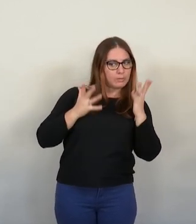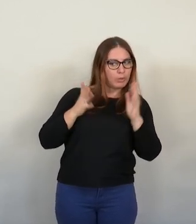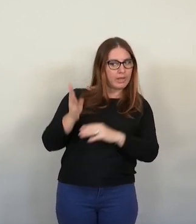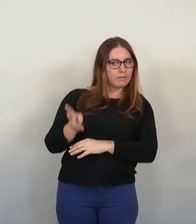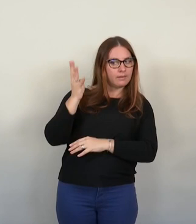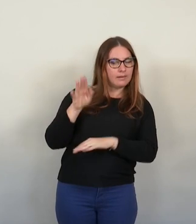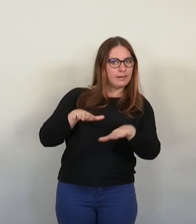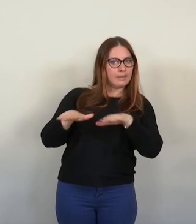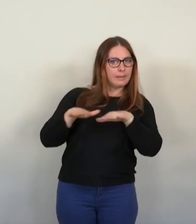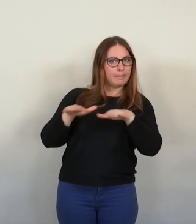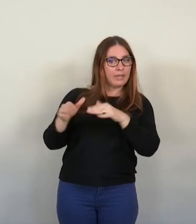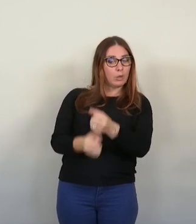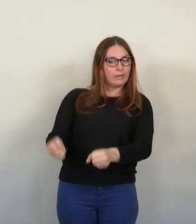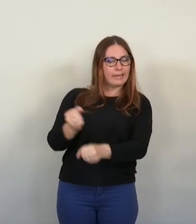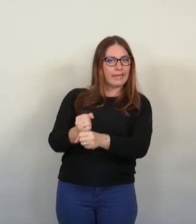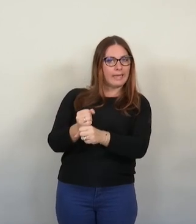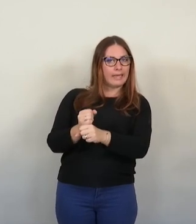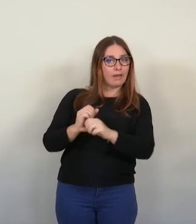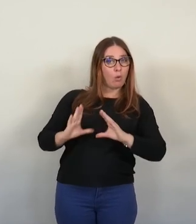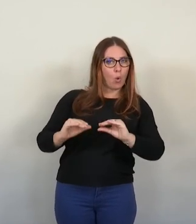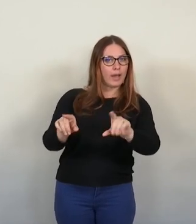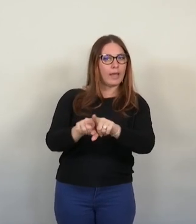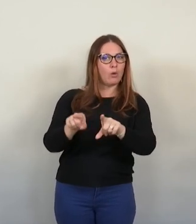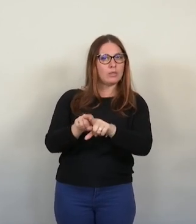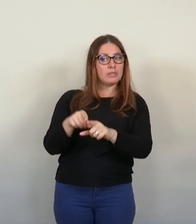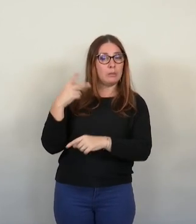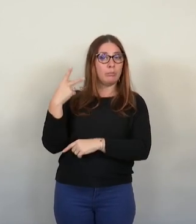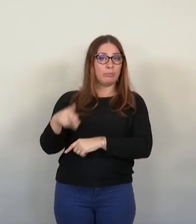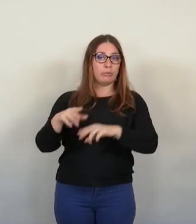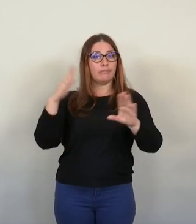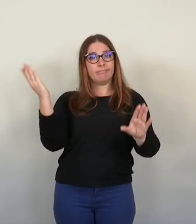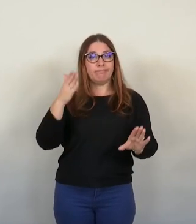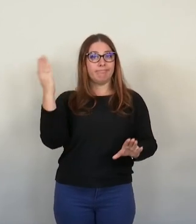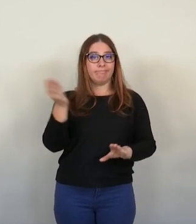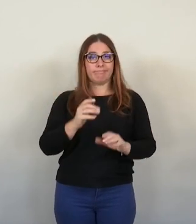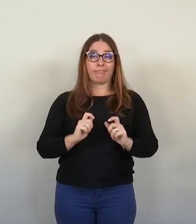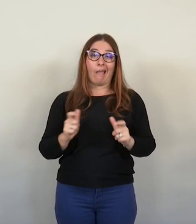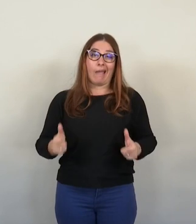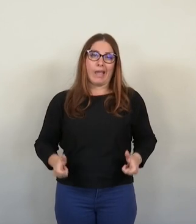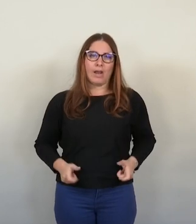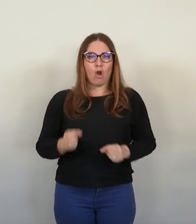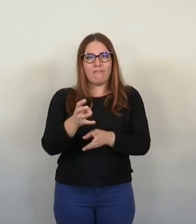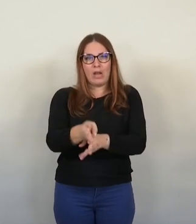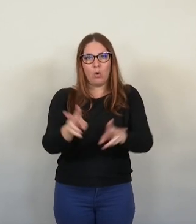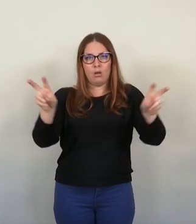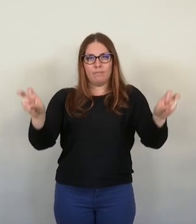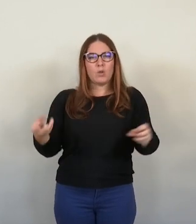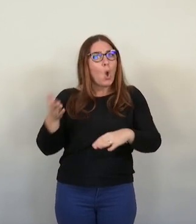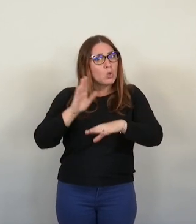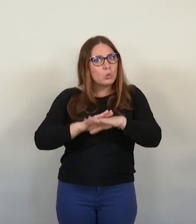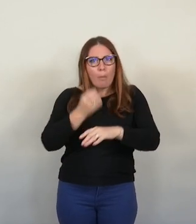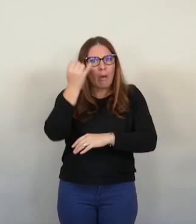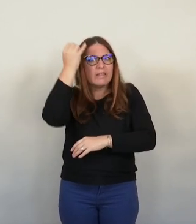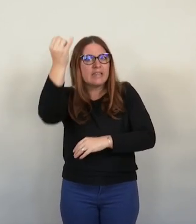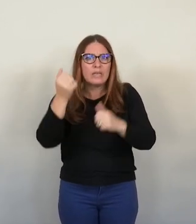de la façon dont a été conçu et mise en œuvre la désormais célèbre école du vélo une initiative parfaitement louable sur le fond qui se voit